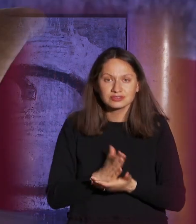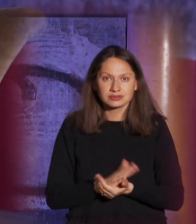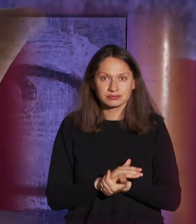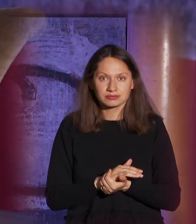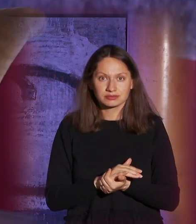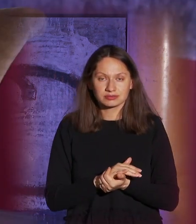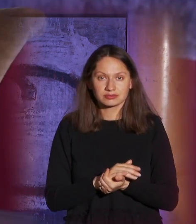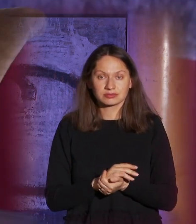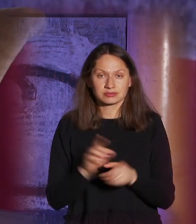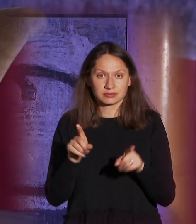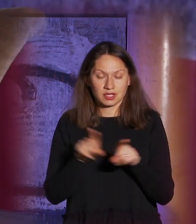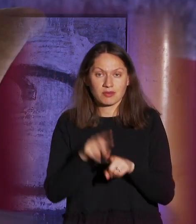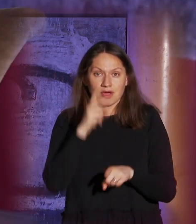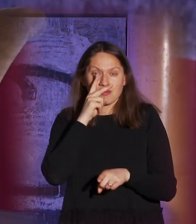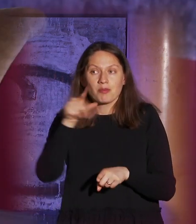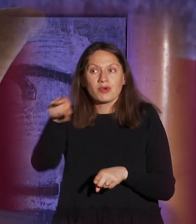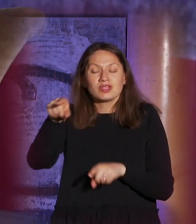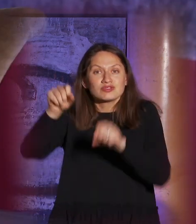galimybę